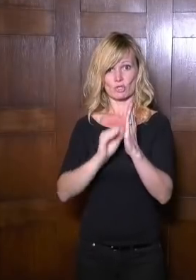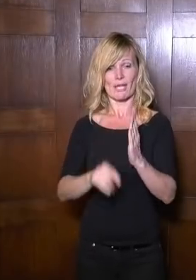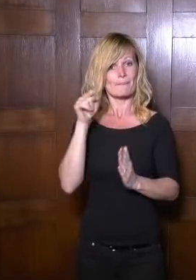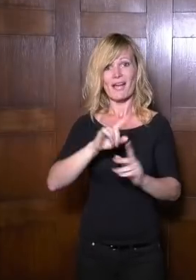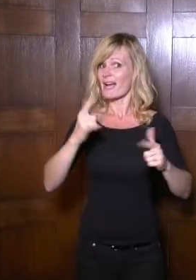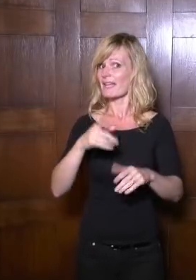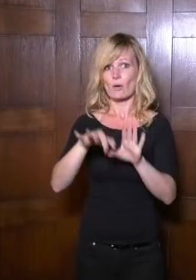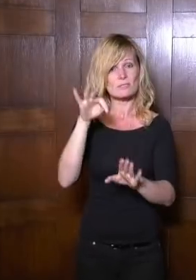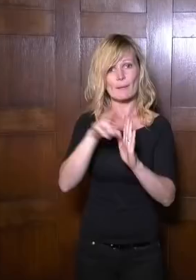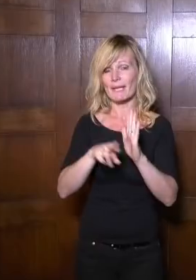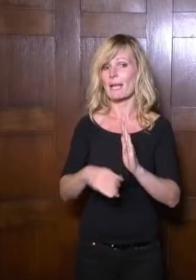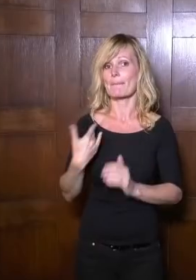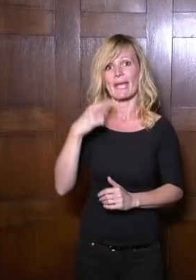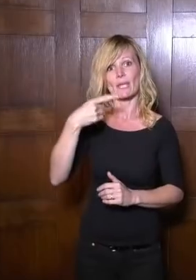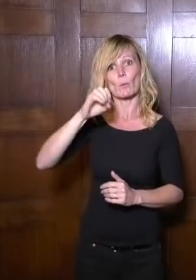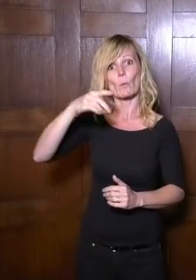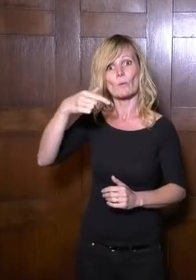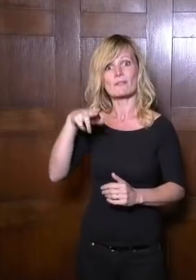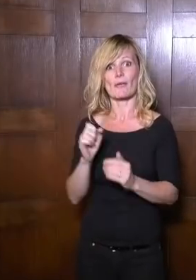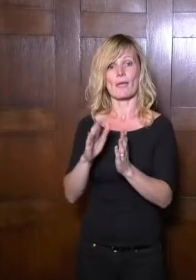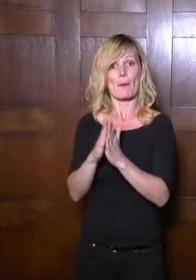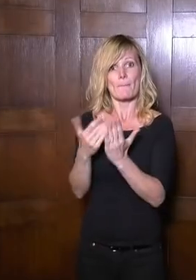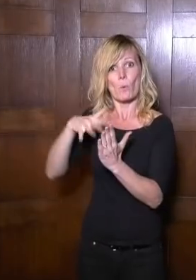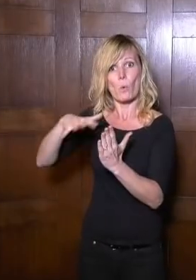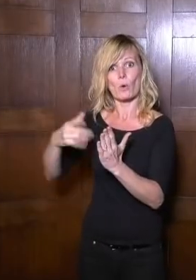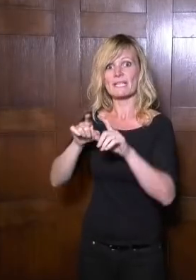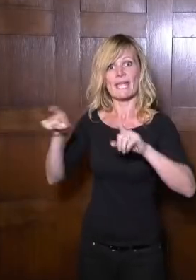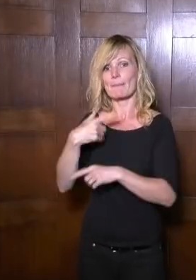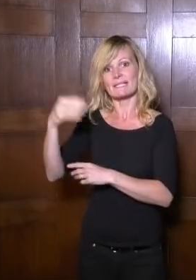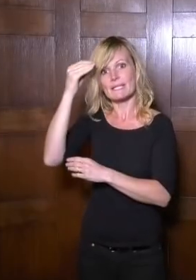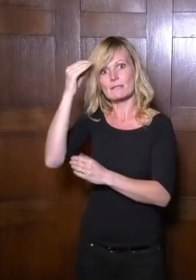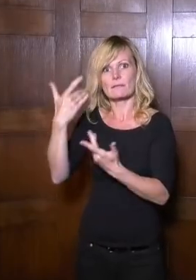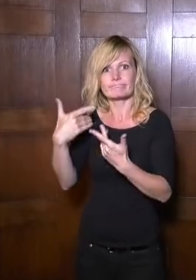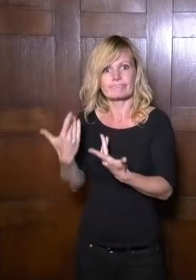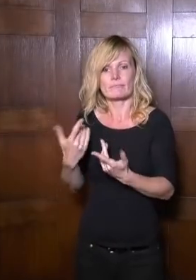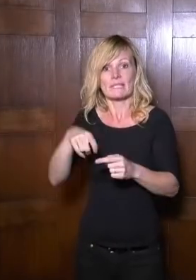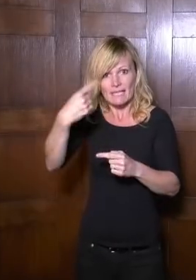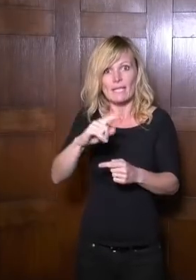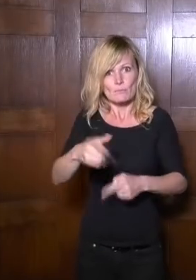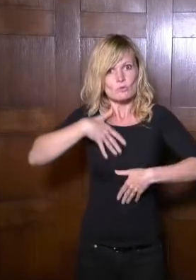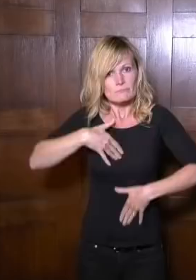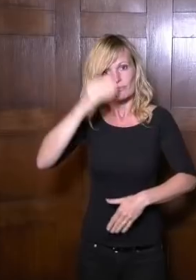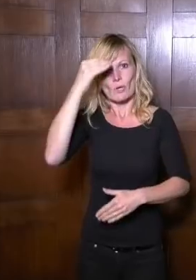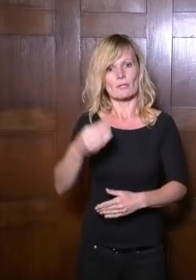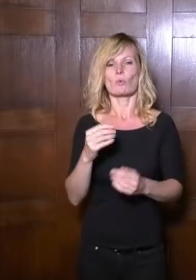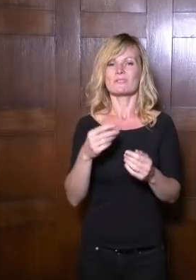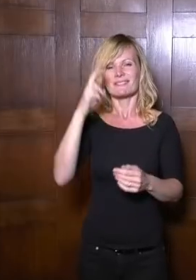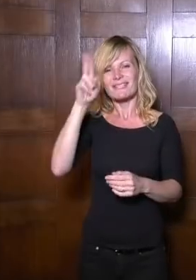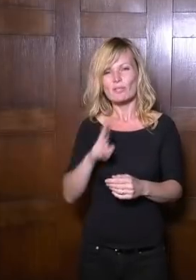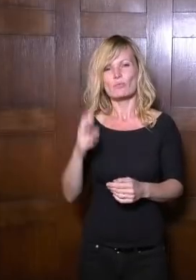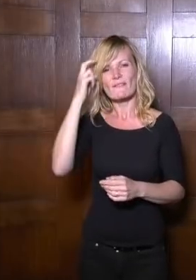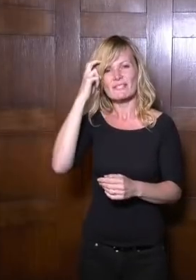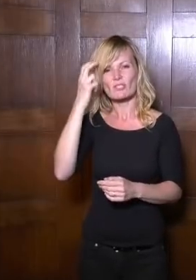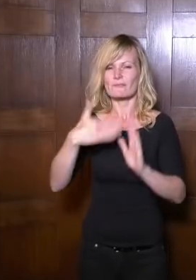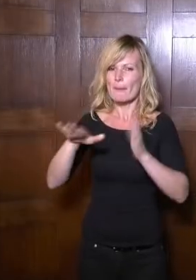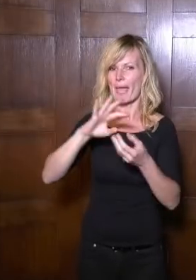Ausnahmeregelung sein, dass meine Goethe-Lektüre nicht behandelt wurde. Nein, ich muss es dann auch können. Und es gibt in Naturwissenschaften viel komplexere Problematiken.